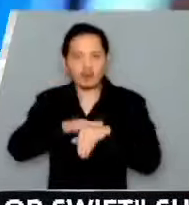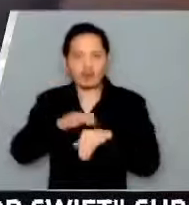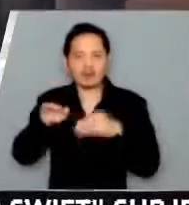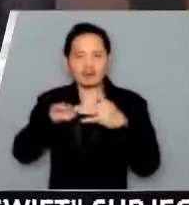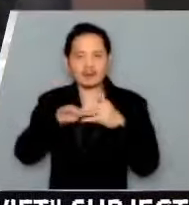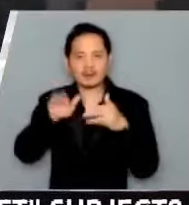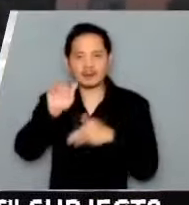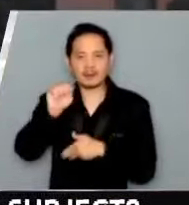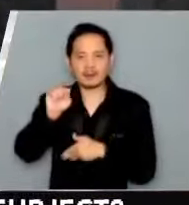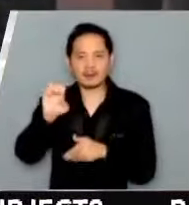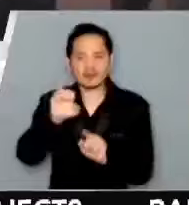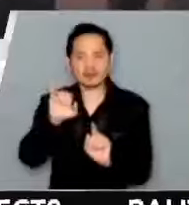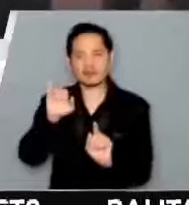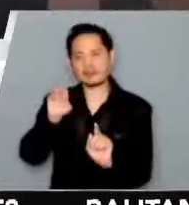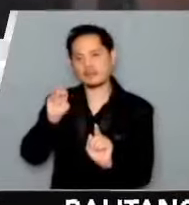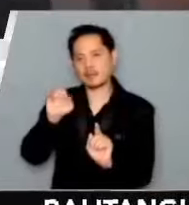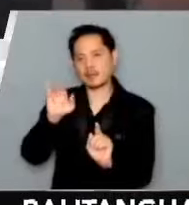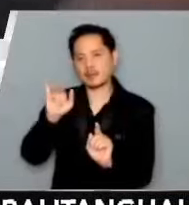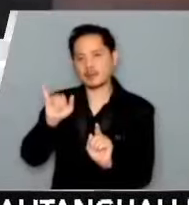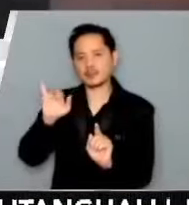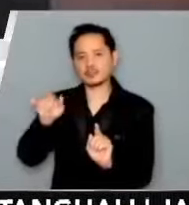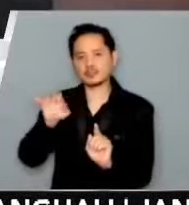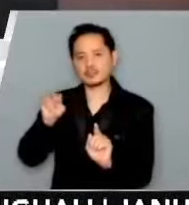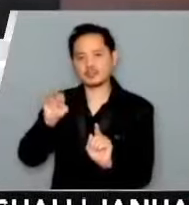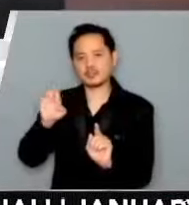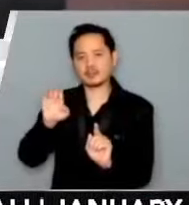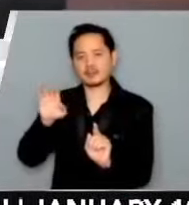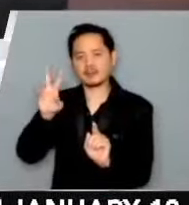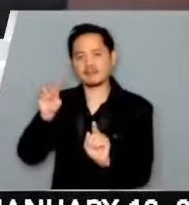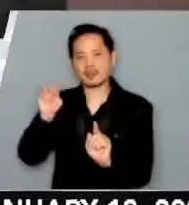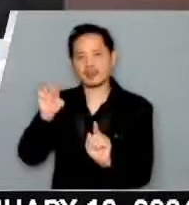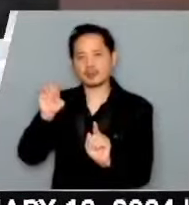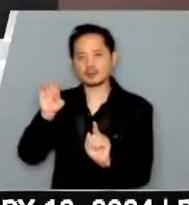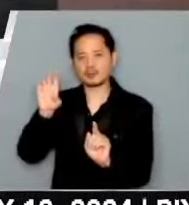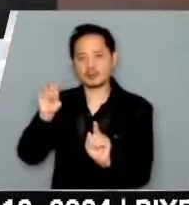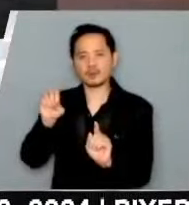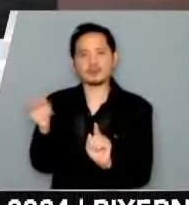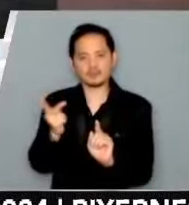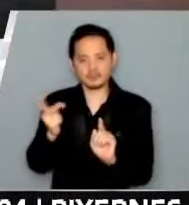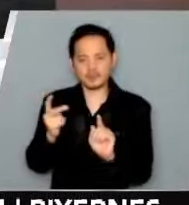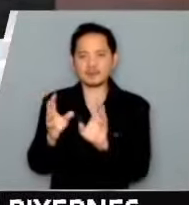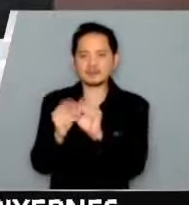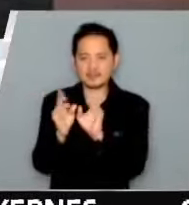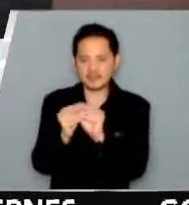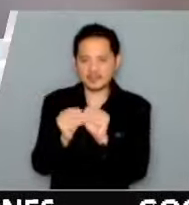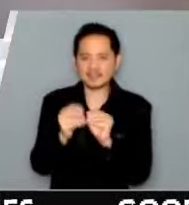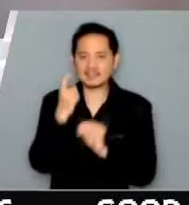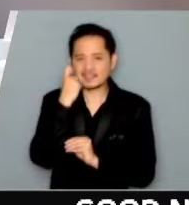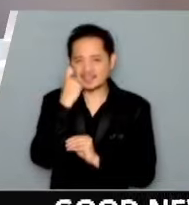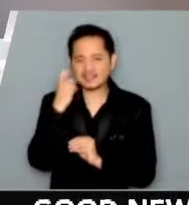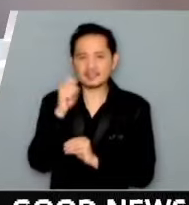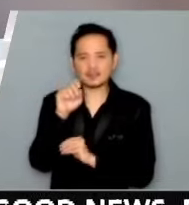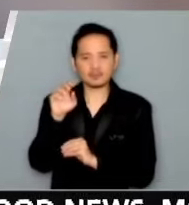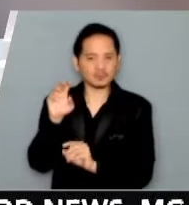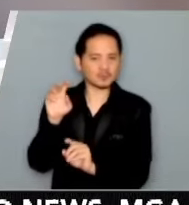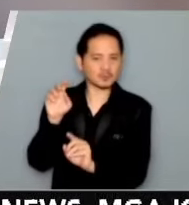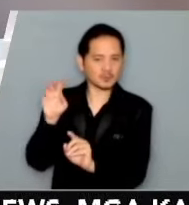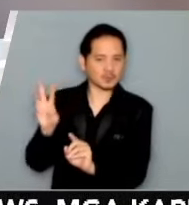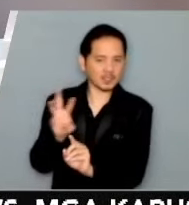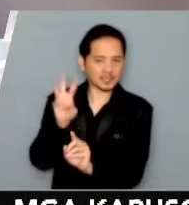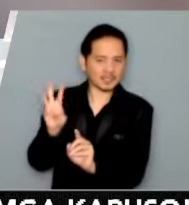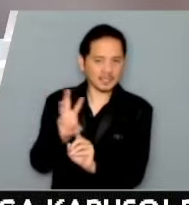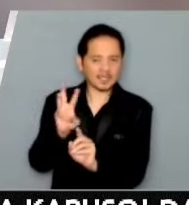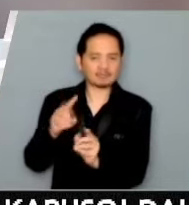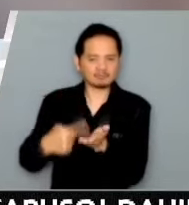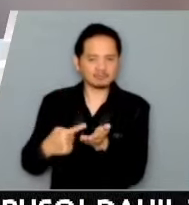Presidential Communications Office, kasama po yan sa napag-usapan ng dalawa sa Malacanang nito pong Miyerkules. Hinihintay na lamang daw ng